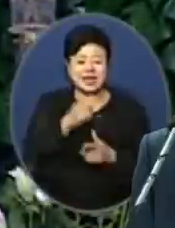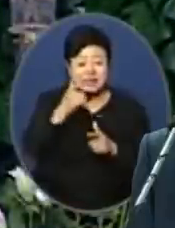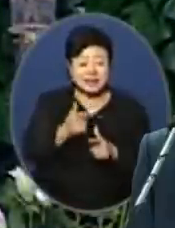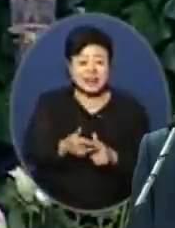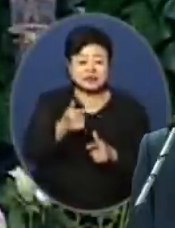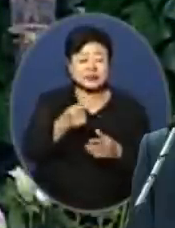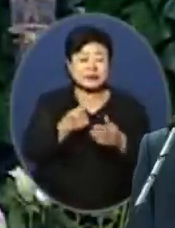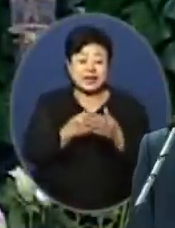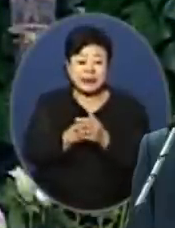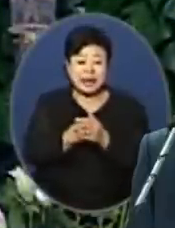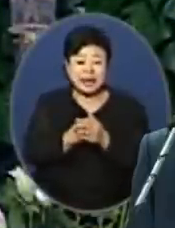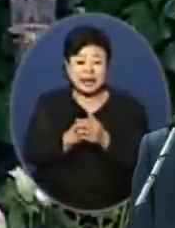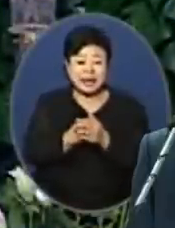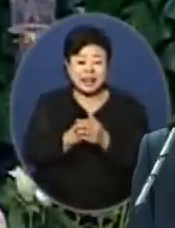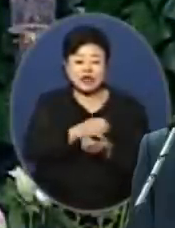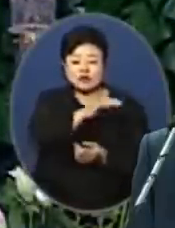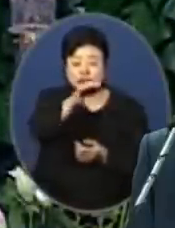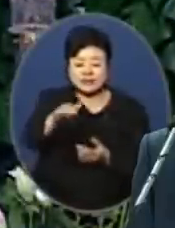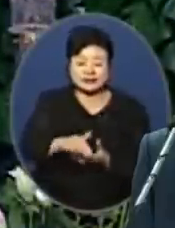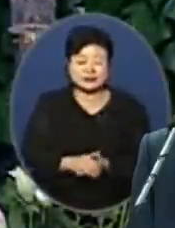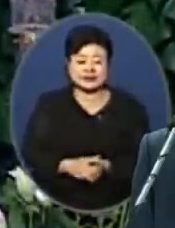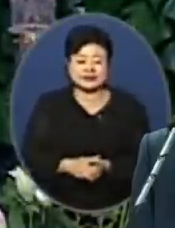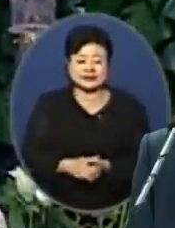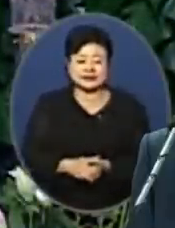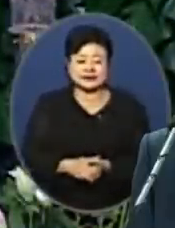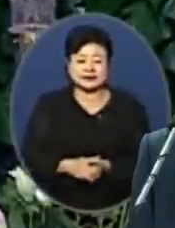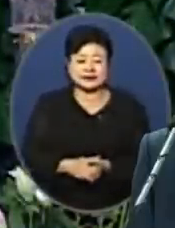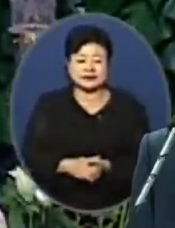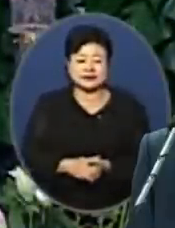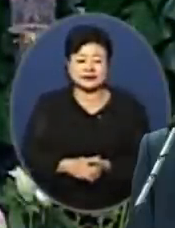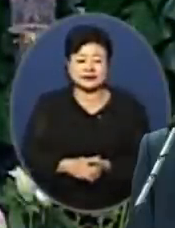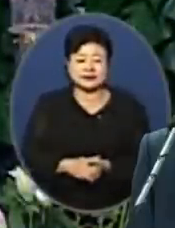예수 때문에 우리는